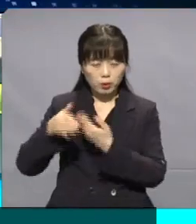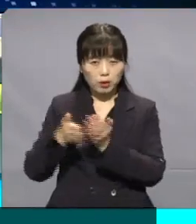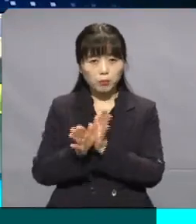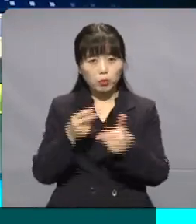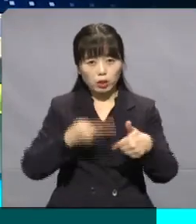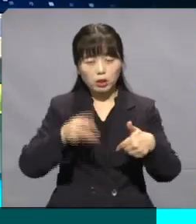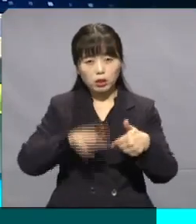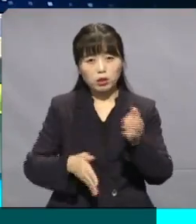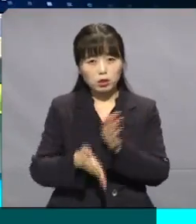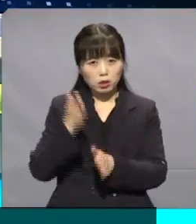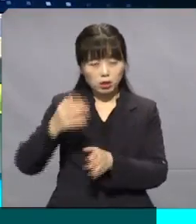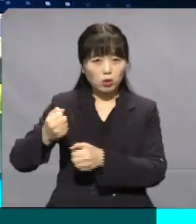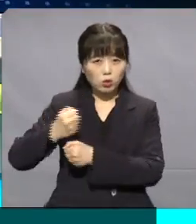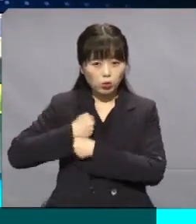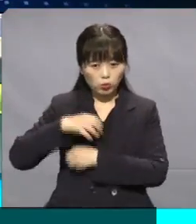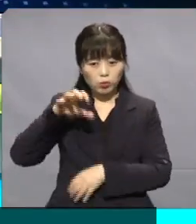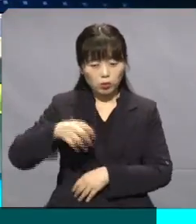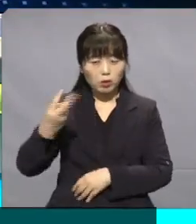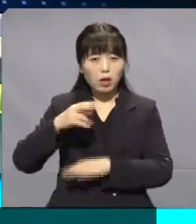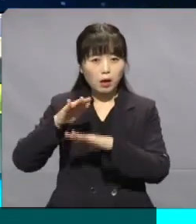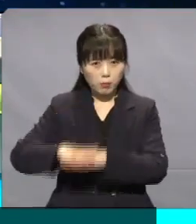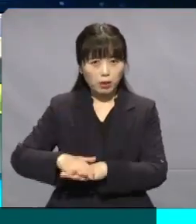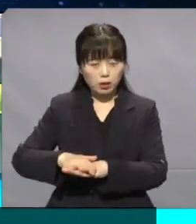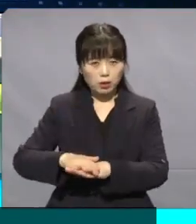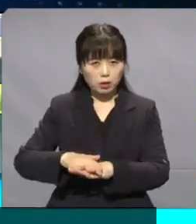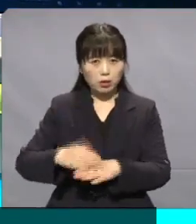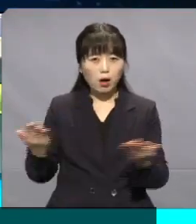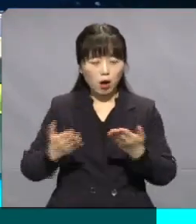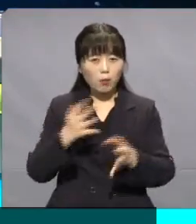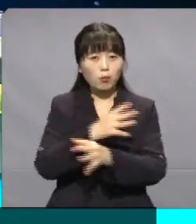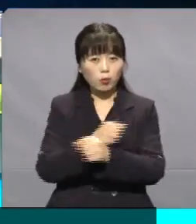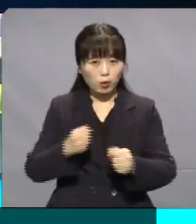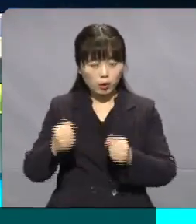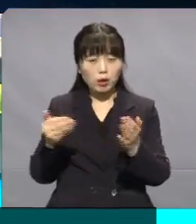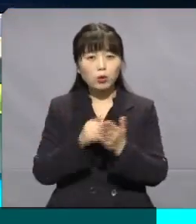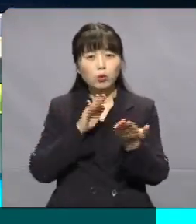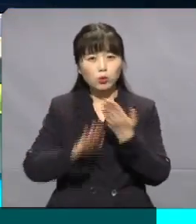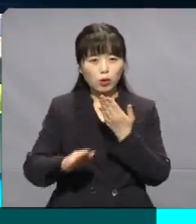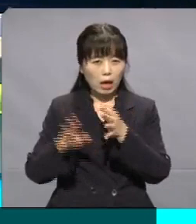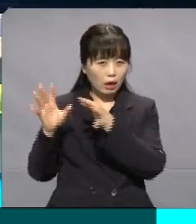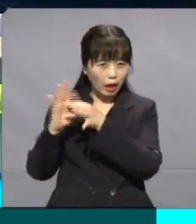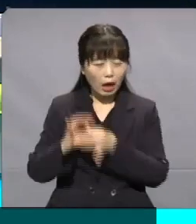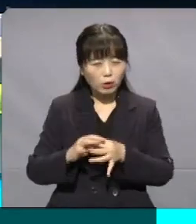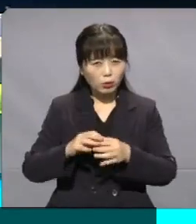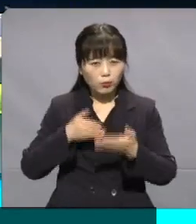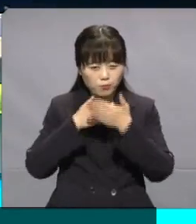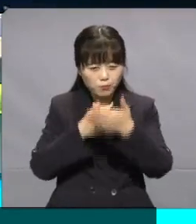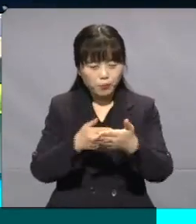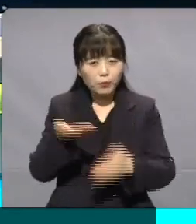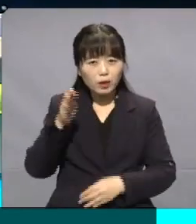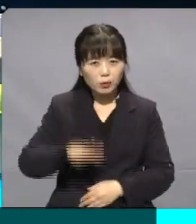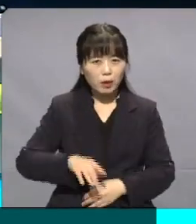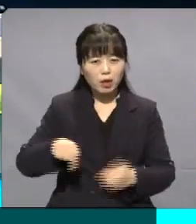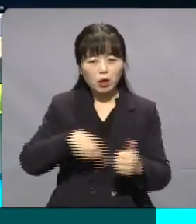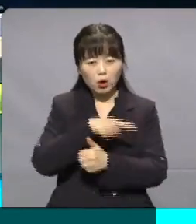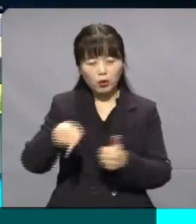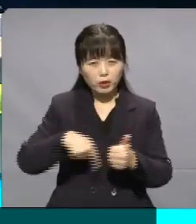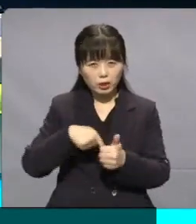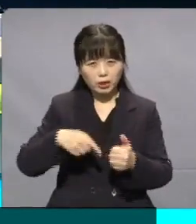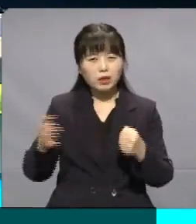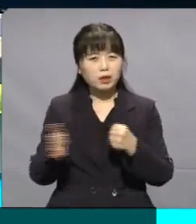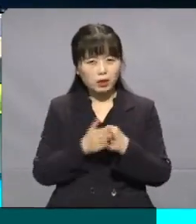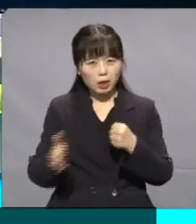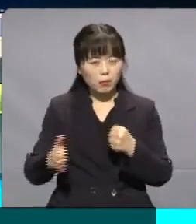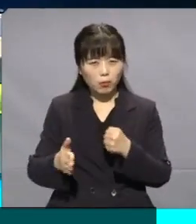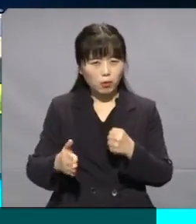인천시가 군부대 재배치 사업 업무 협약 MOU를 한 이후에 계속 속도를 내고자 했지만 여러 가지 여건 때문에 계속